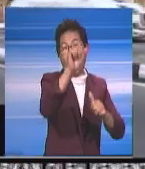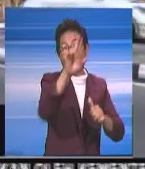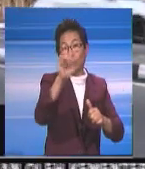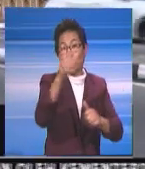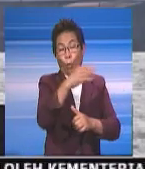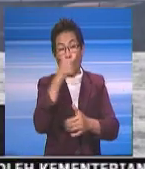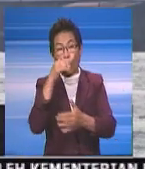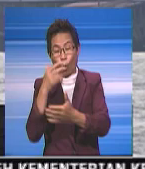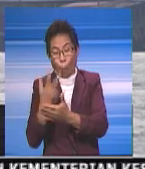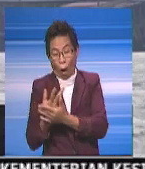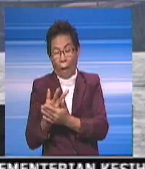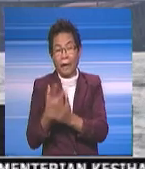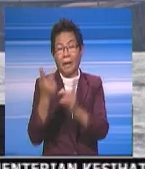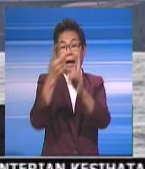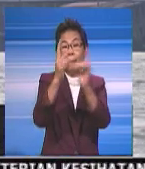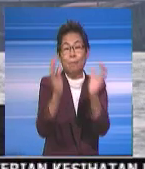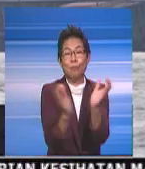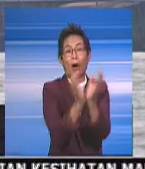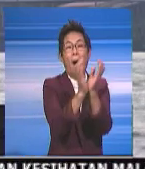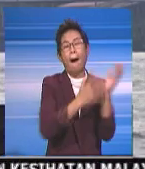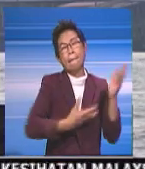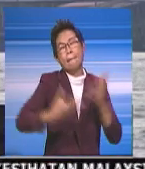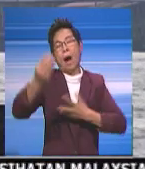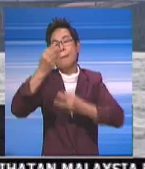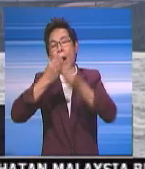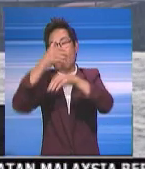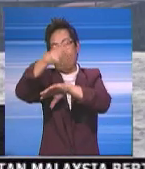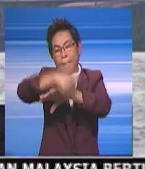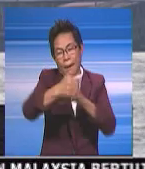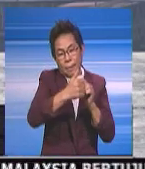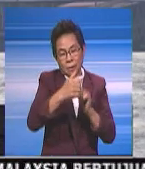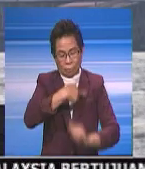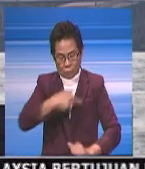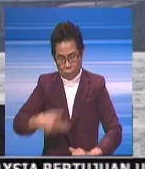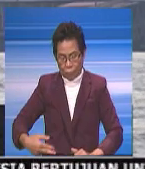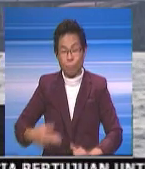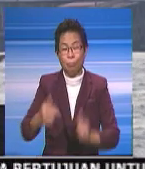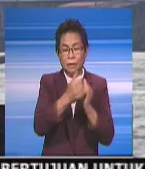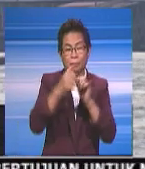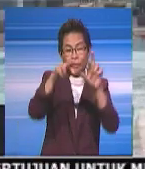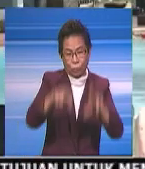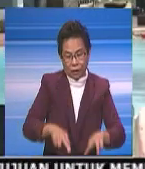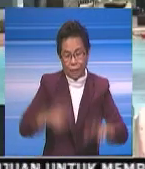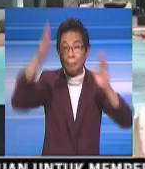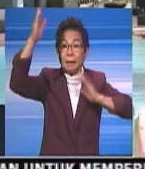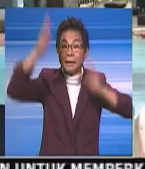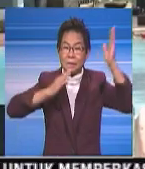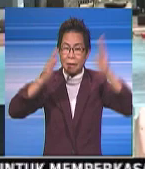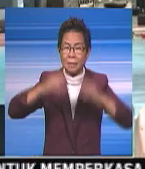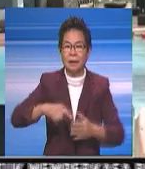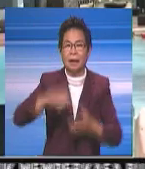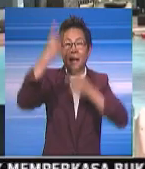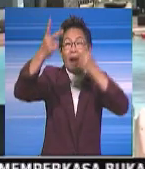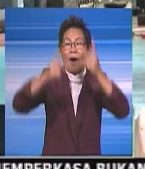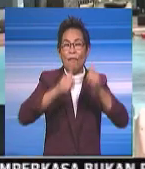Brunei adalah dengan berangkat menghadiri majlis santapan malam bersama rakyat Malaysia. Ini adalah lawatan pertama Sultan